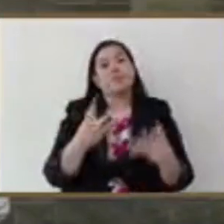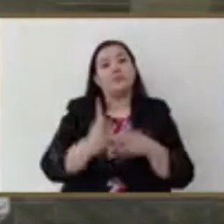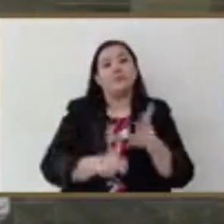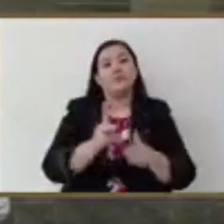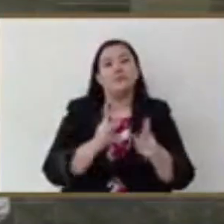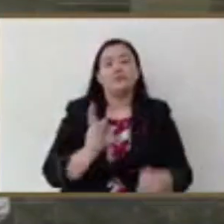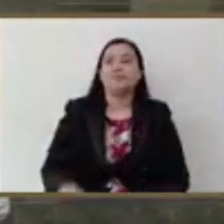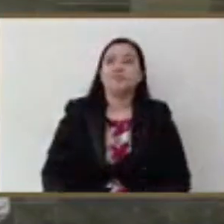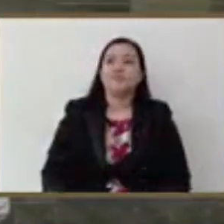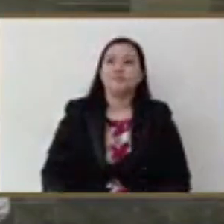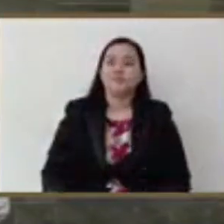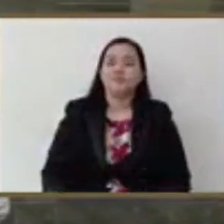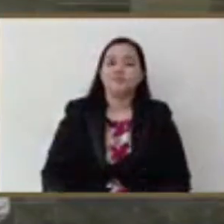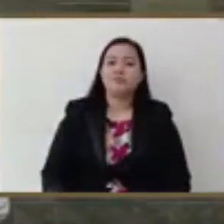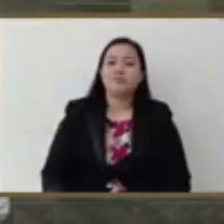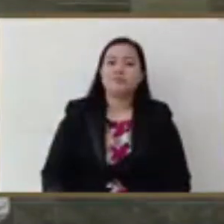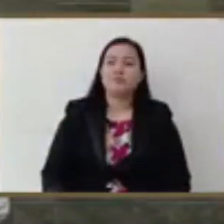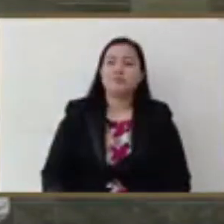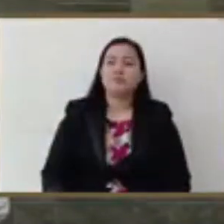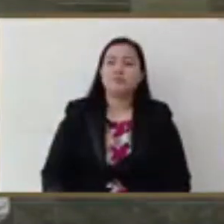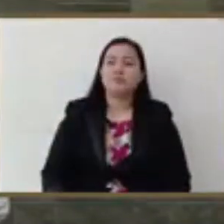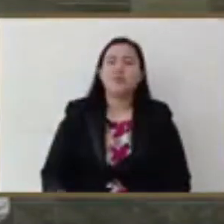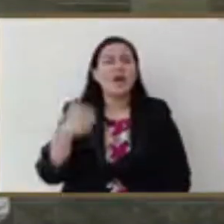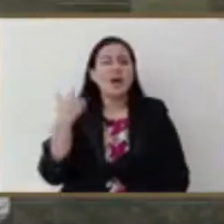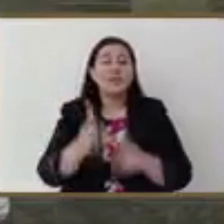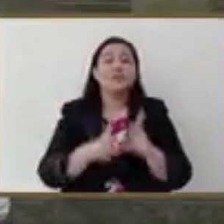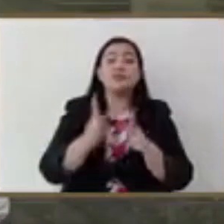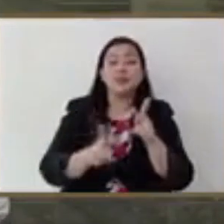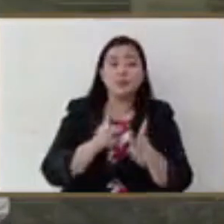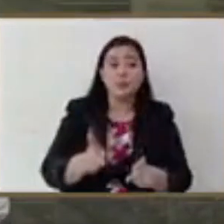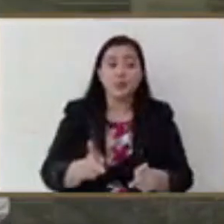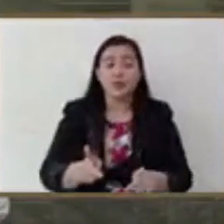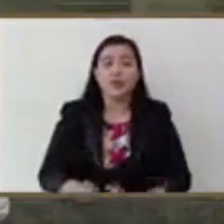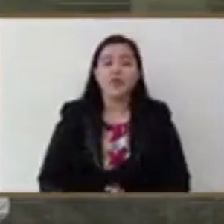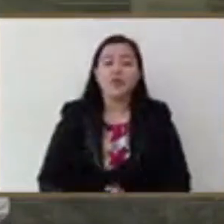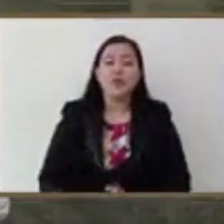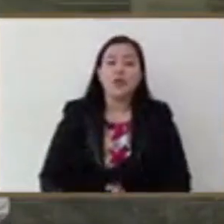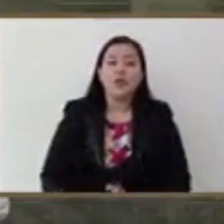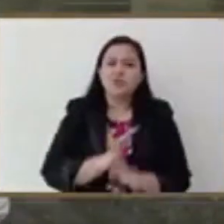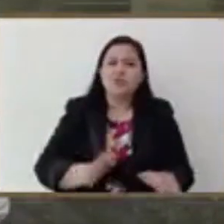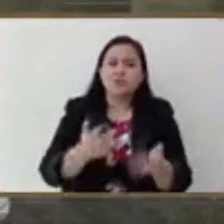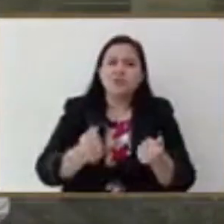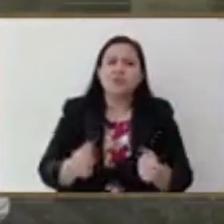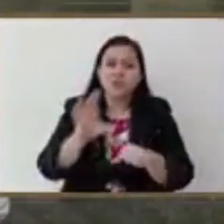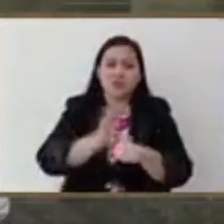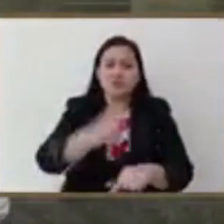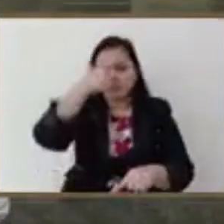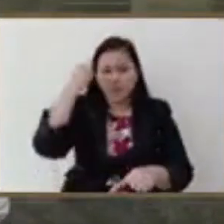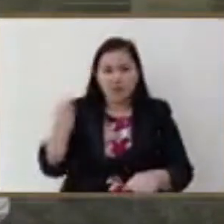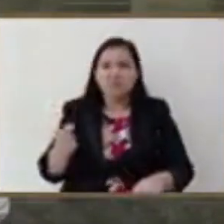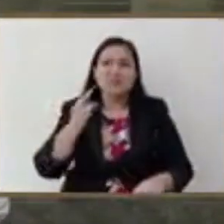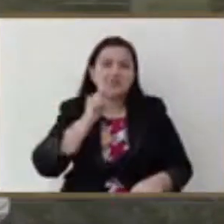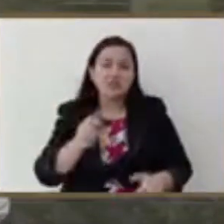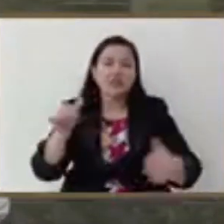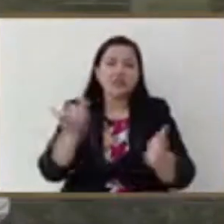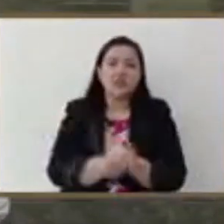mean social life? Mingling with people? Yeah. Nakikipag-mingle tayo, mga kapatid, sa